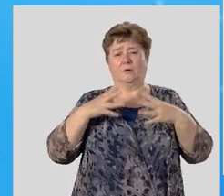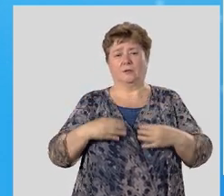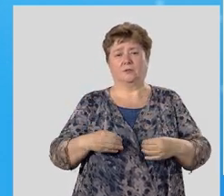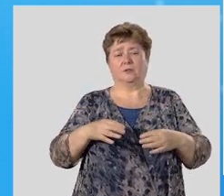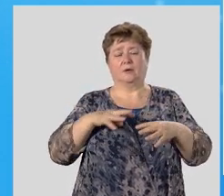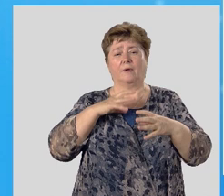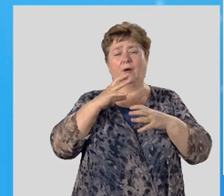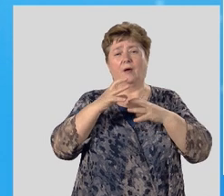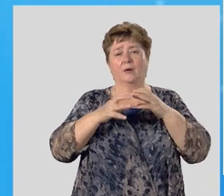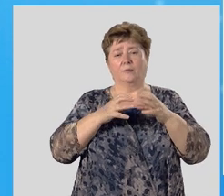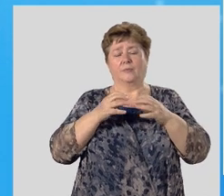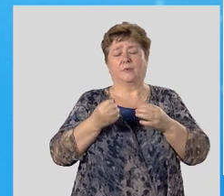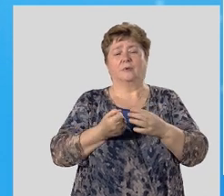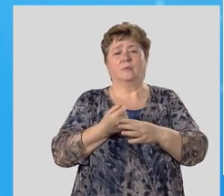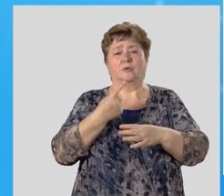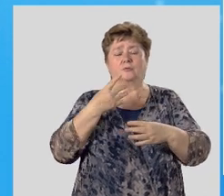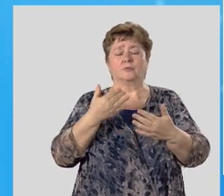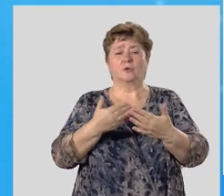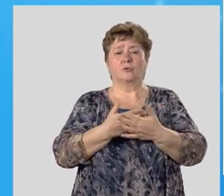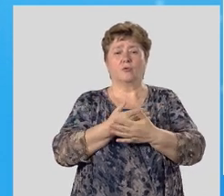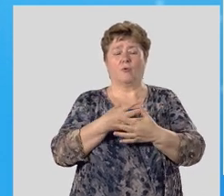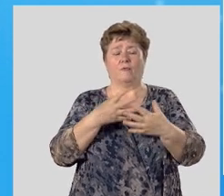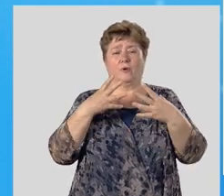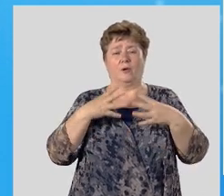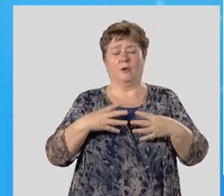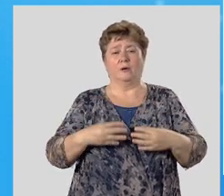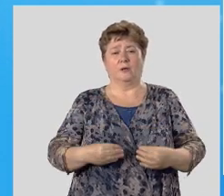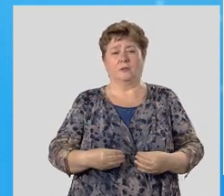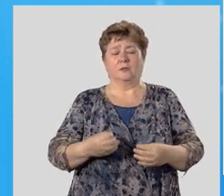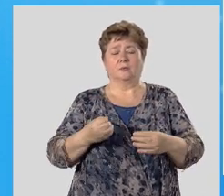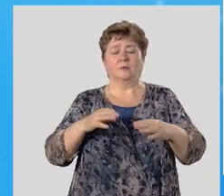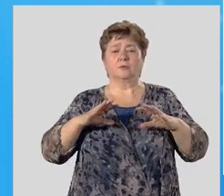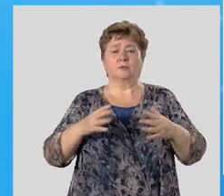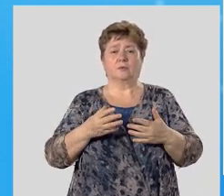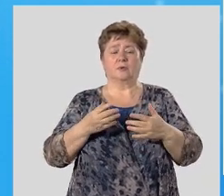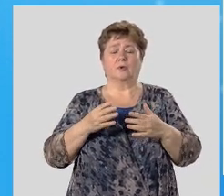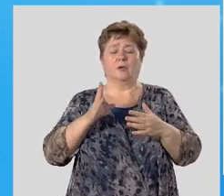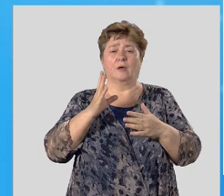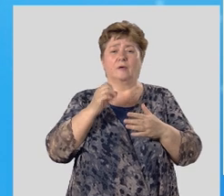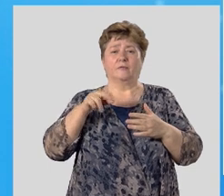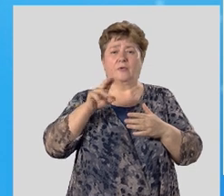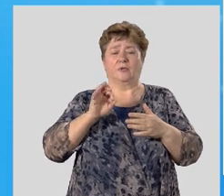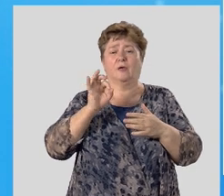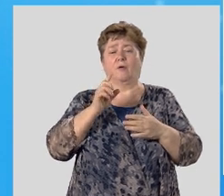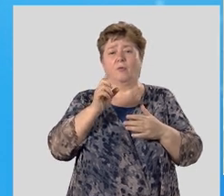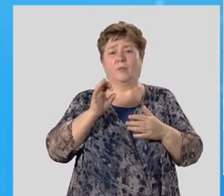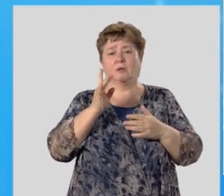мира образуются новые виды организмов, то есть происходит